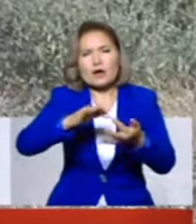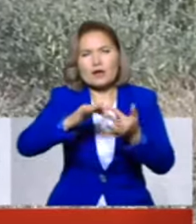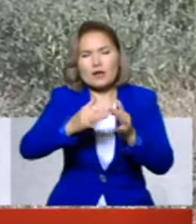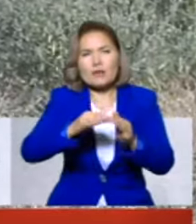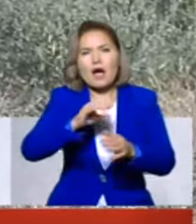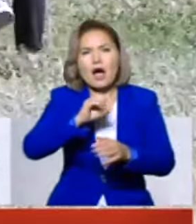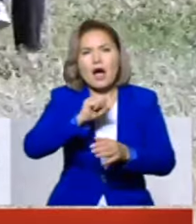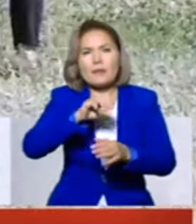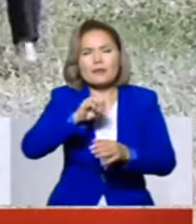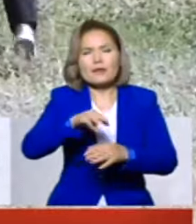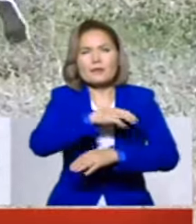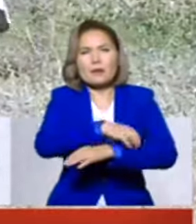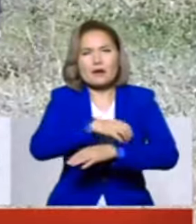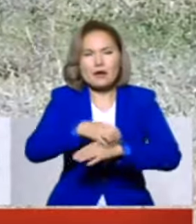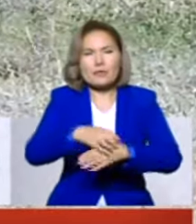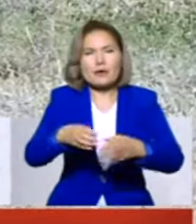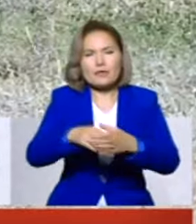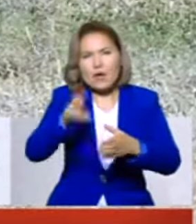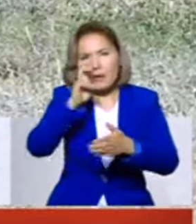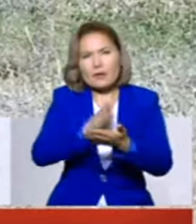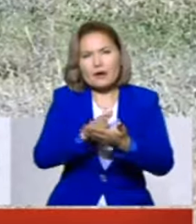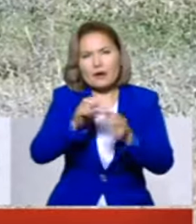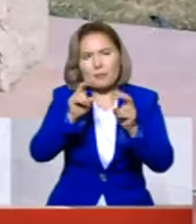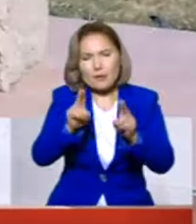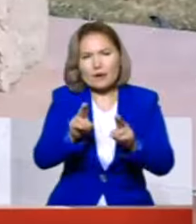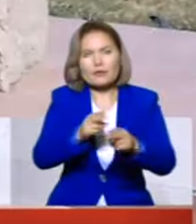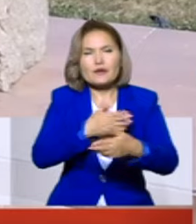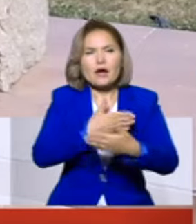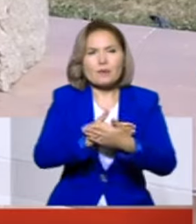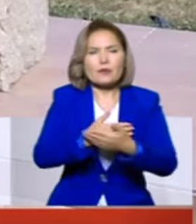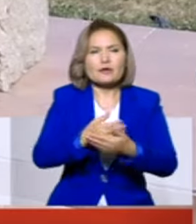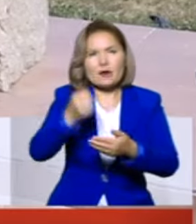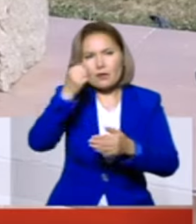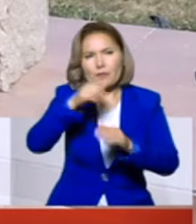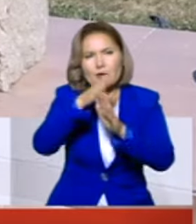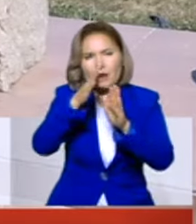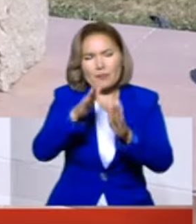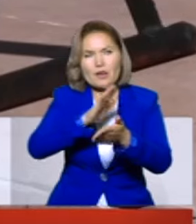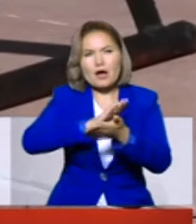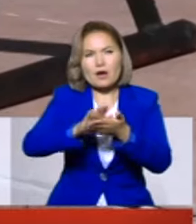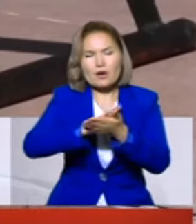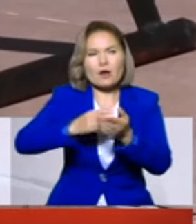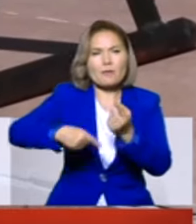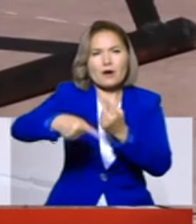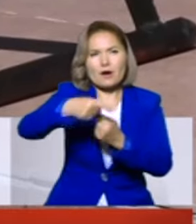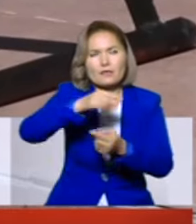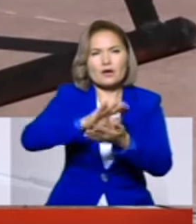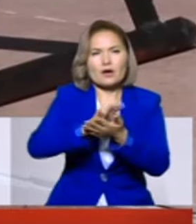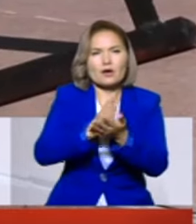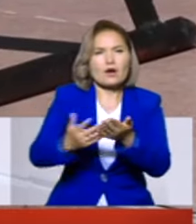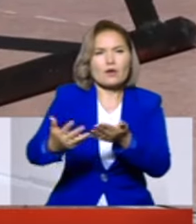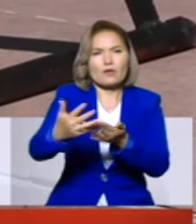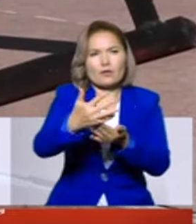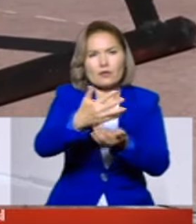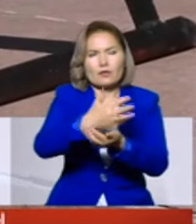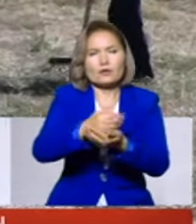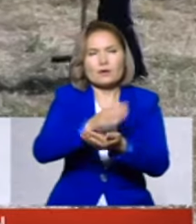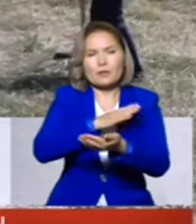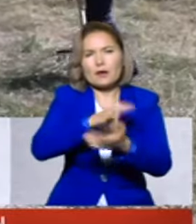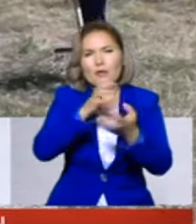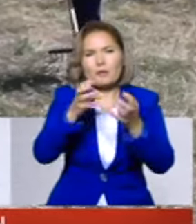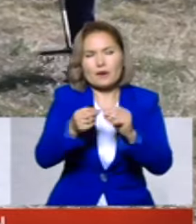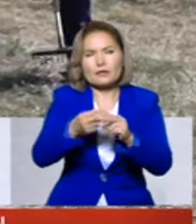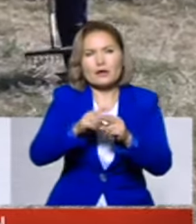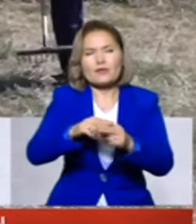Аманат партиясының мүшелері, мемлекеттік қызметшілер бұл жолы саяси қуғын сүргін құрбандарына арналған ескерткіш маңын күл қоқыстан, арам шөптен тазартты.